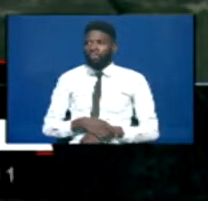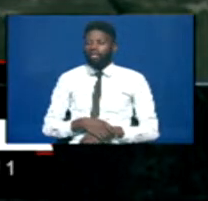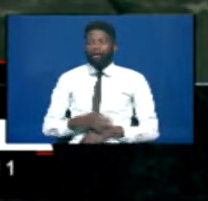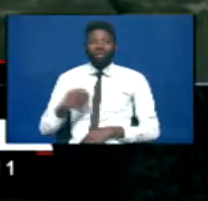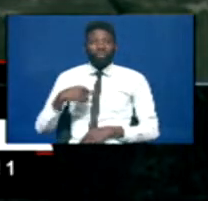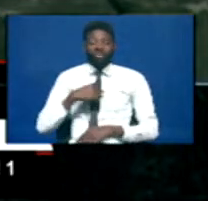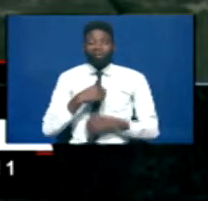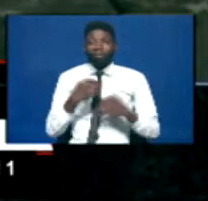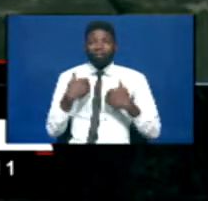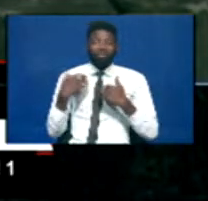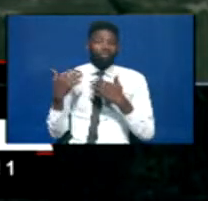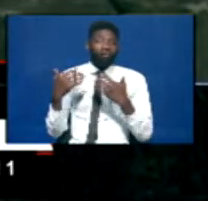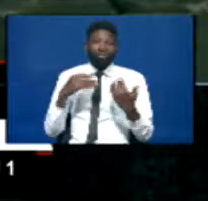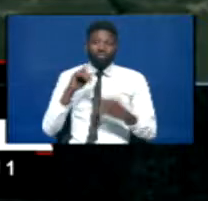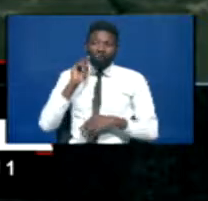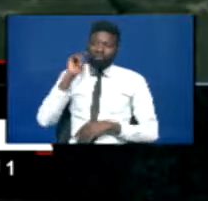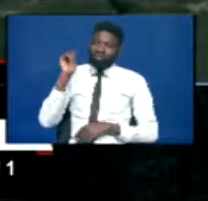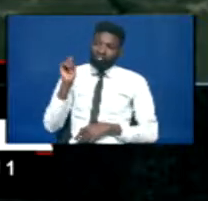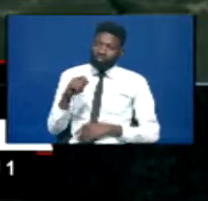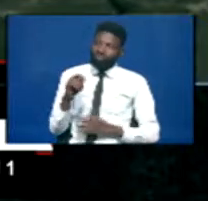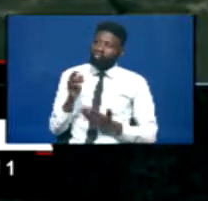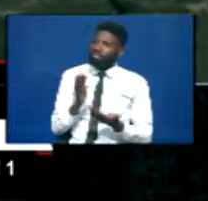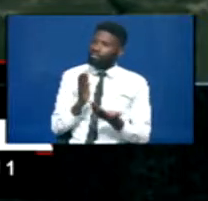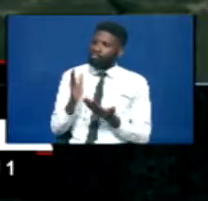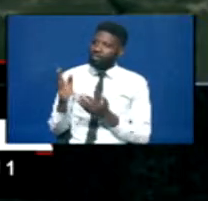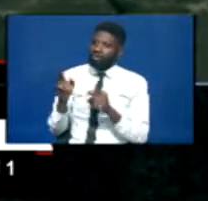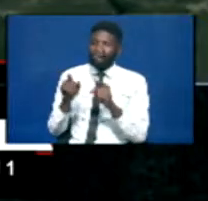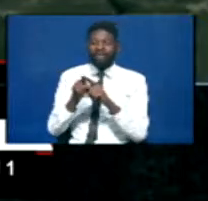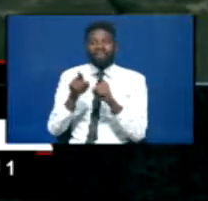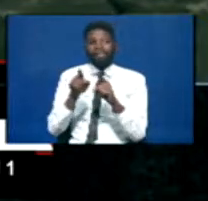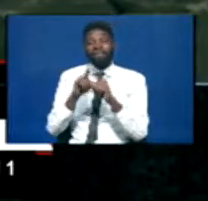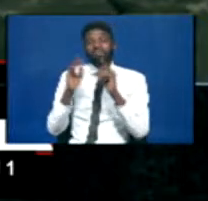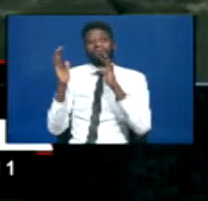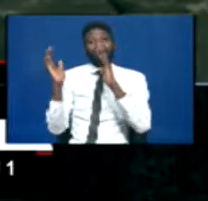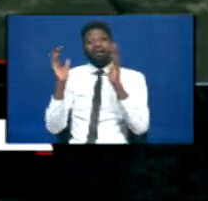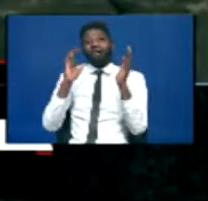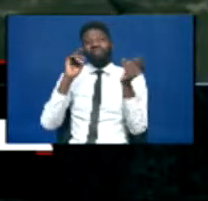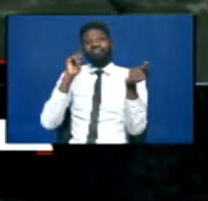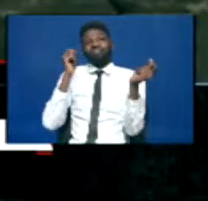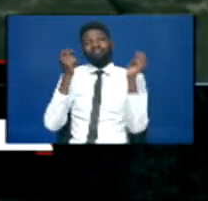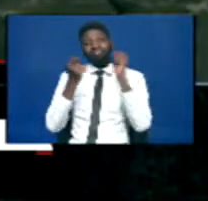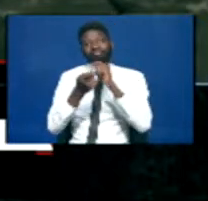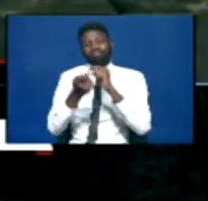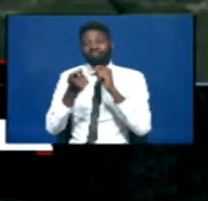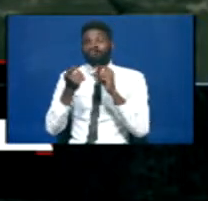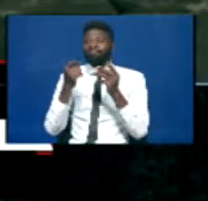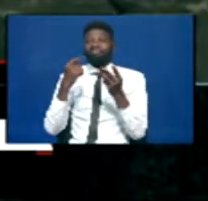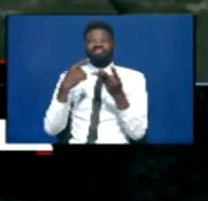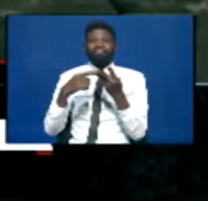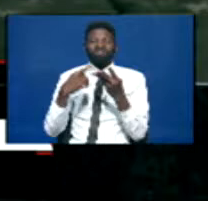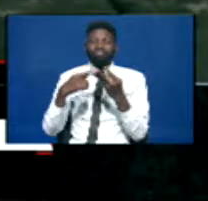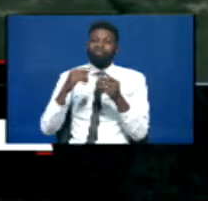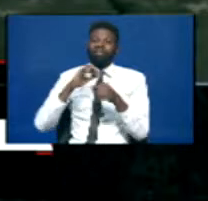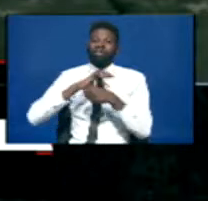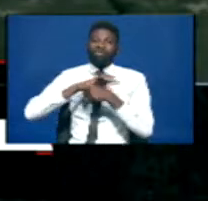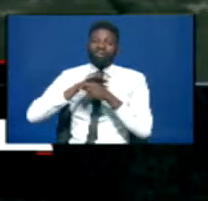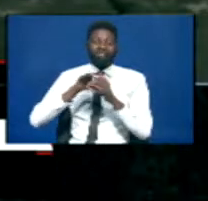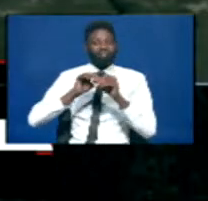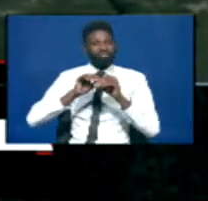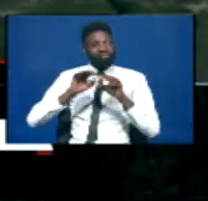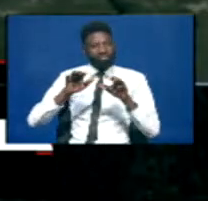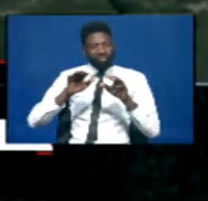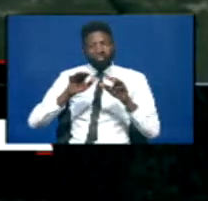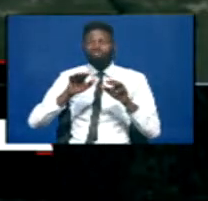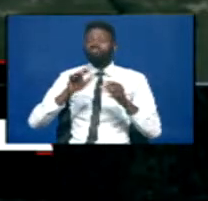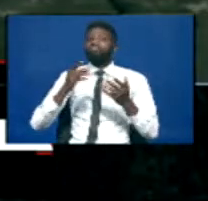all its dimensions to the deepening impacts of the climate crisis, from the COVID-19 pandemic to escalating humanitarian needs, hunger